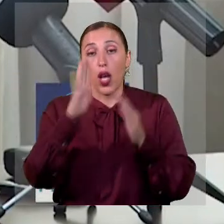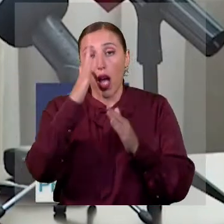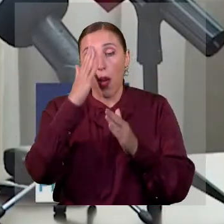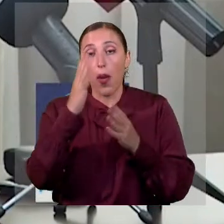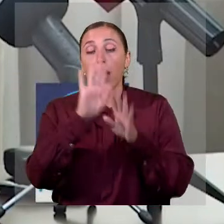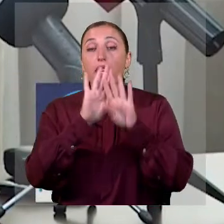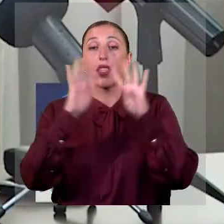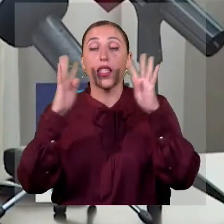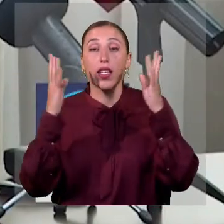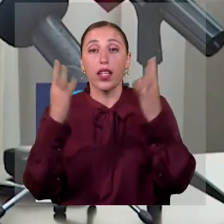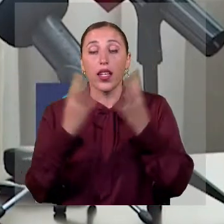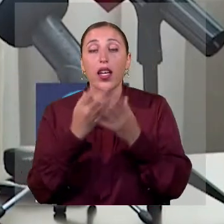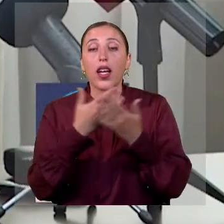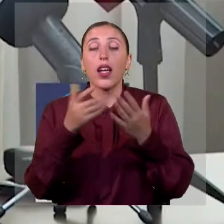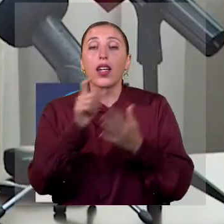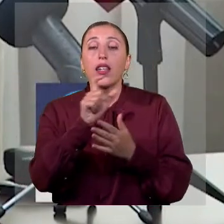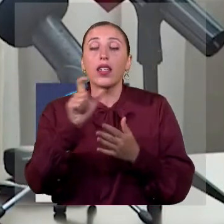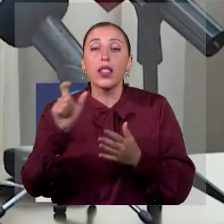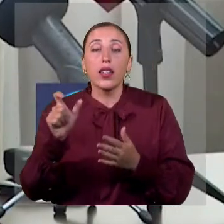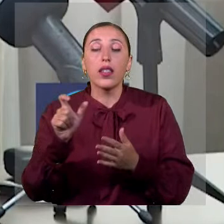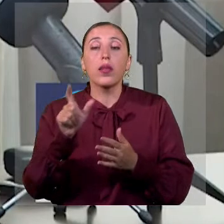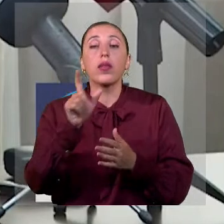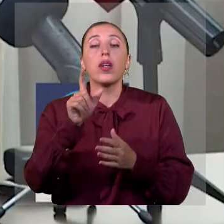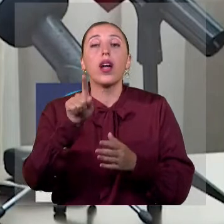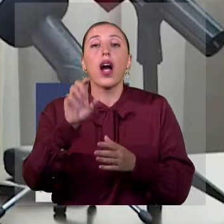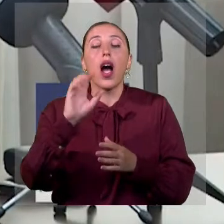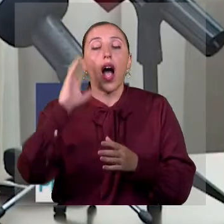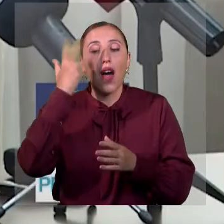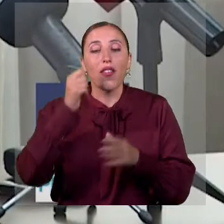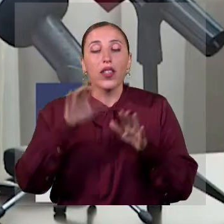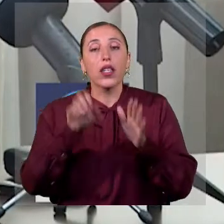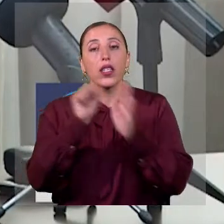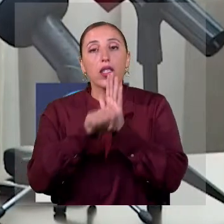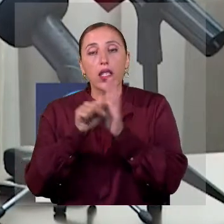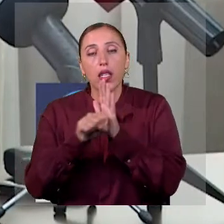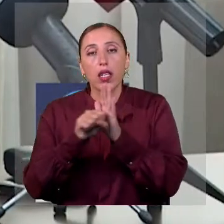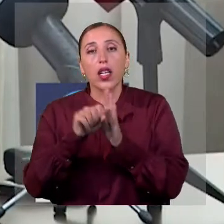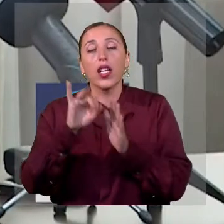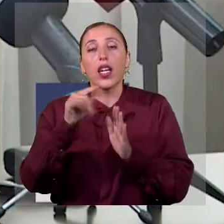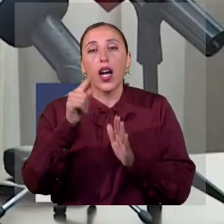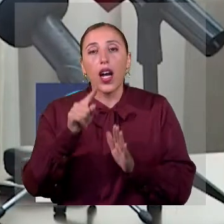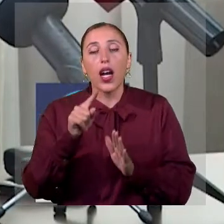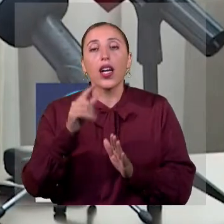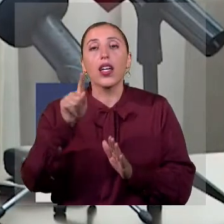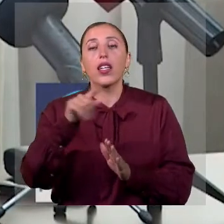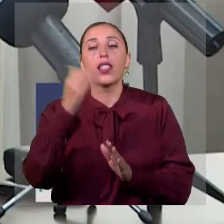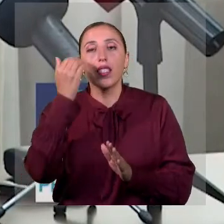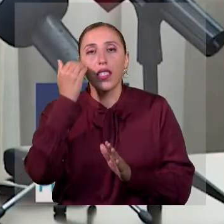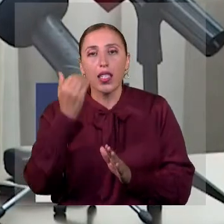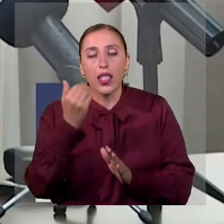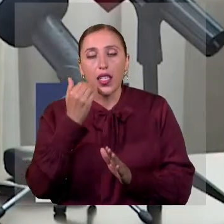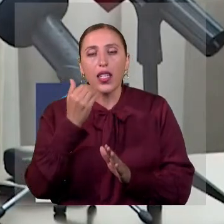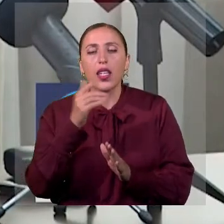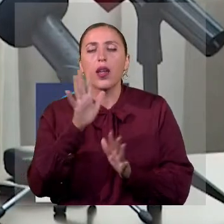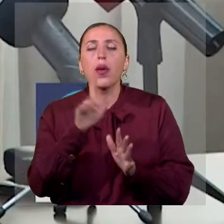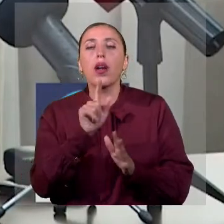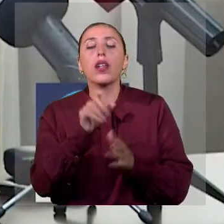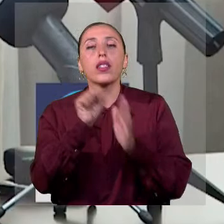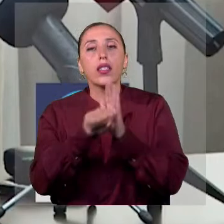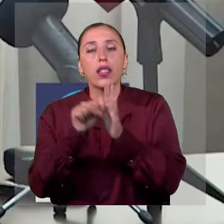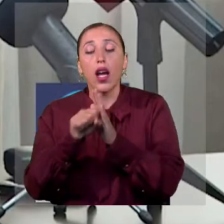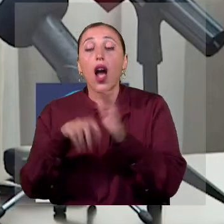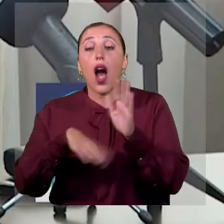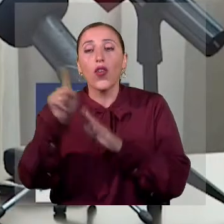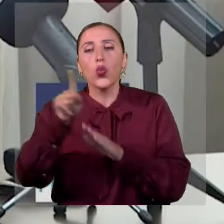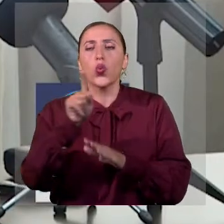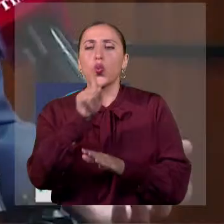քաղաքացիական անձանց են սպանել Աֆղանստանում, բազմաթիվ իրաքցիներ, սիրացիներ, սերբեր են սպանել, այնպես որ լավ կլինի, որ նրանք լռեն,